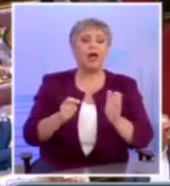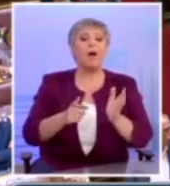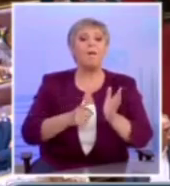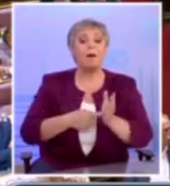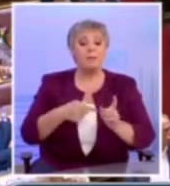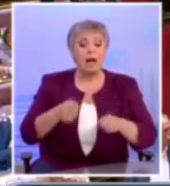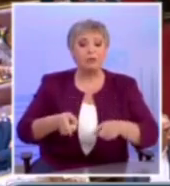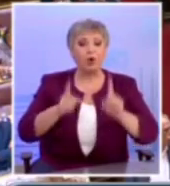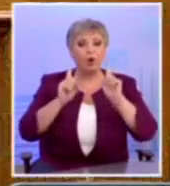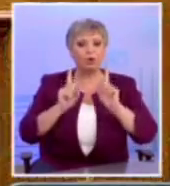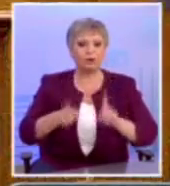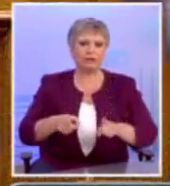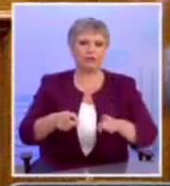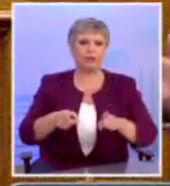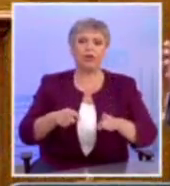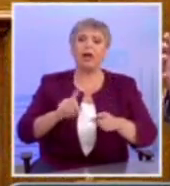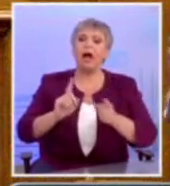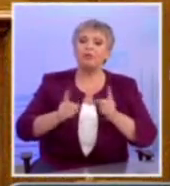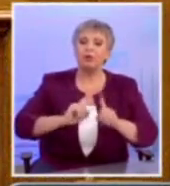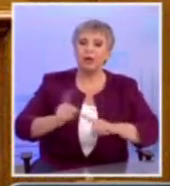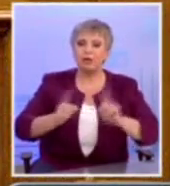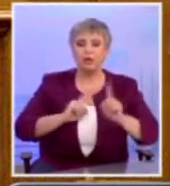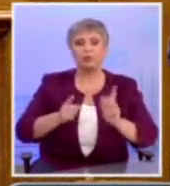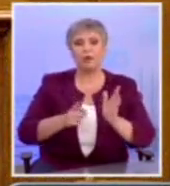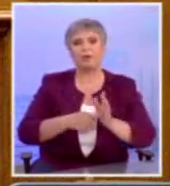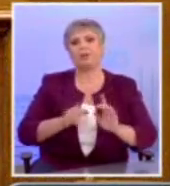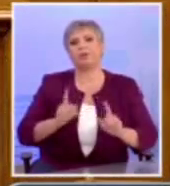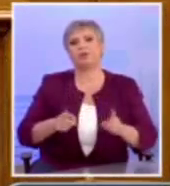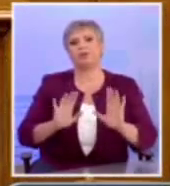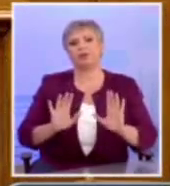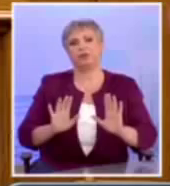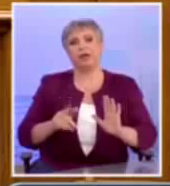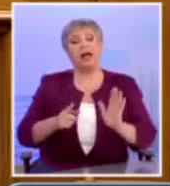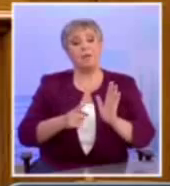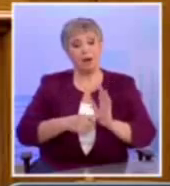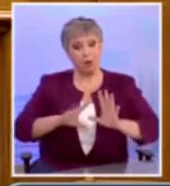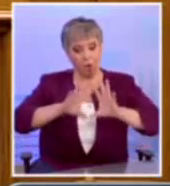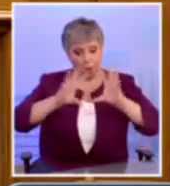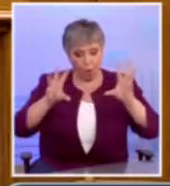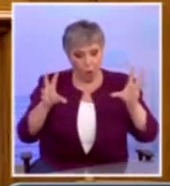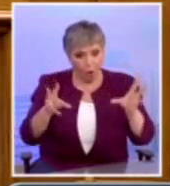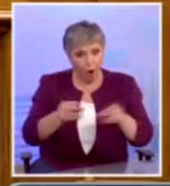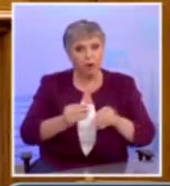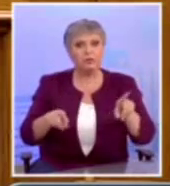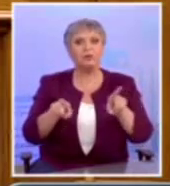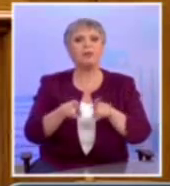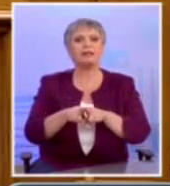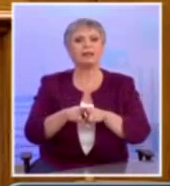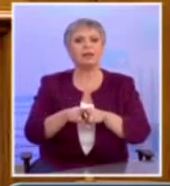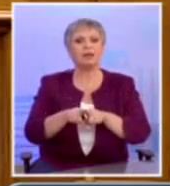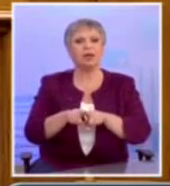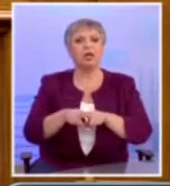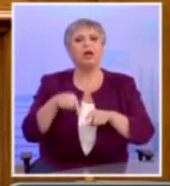να κριθεί με το μεγάλο κάδρο, που είναι να πάρουμε όλα τα πράγματα μαζί. Το ένα που σας έχω πει είναι